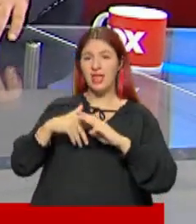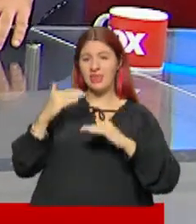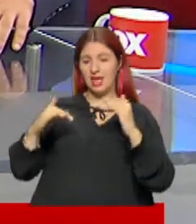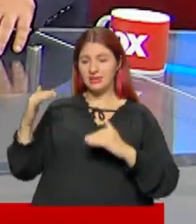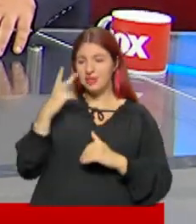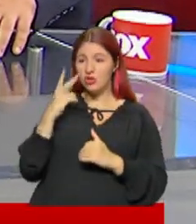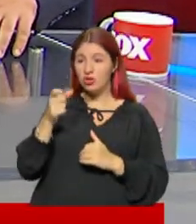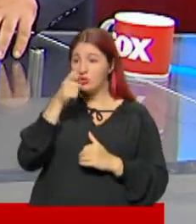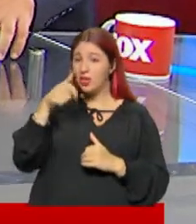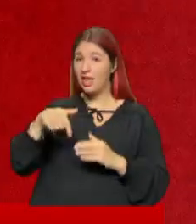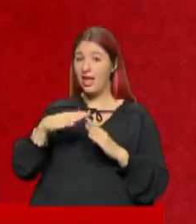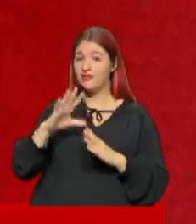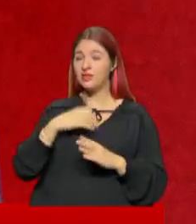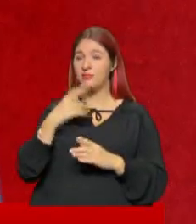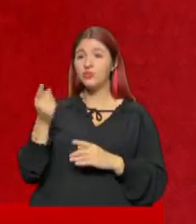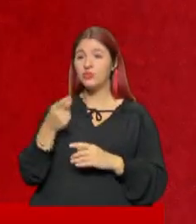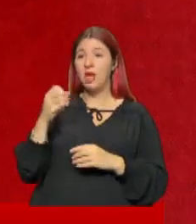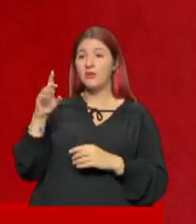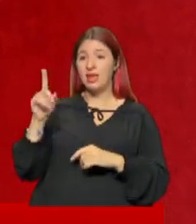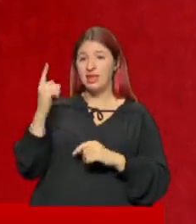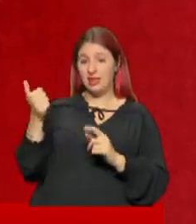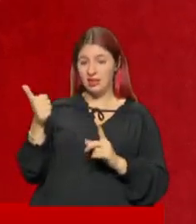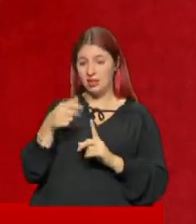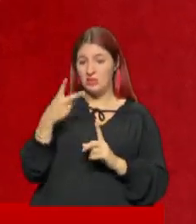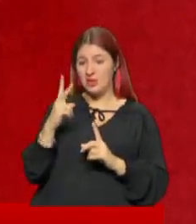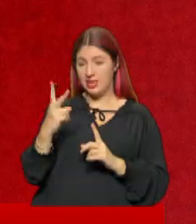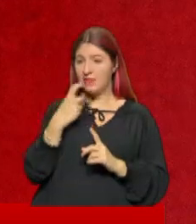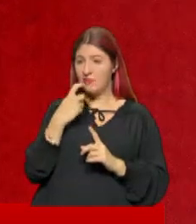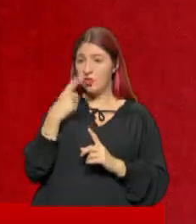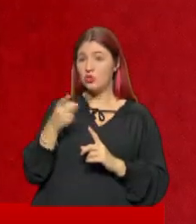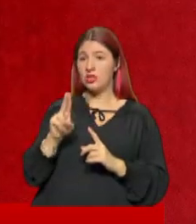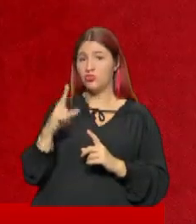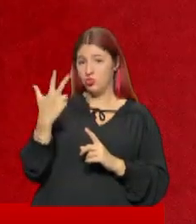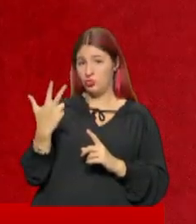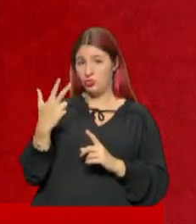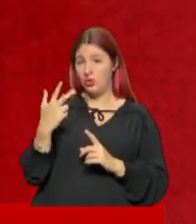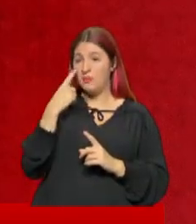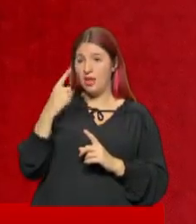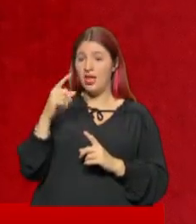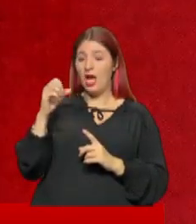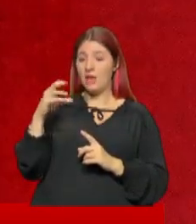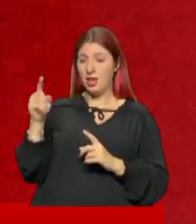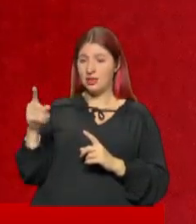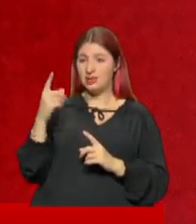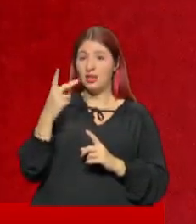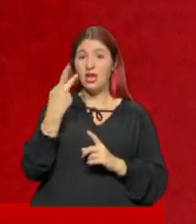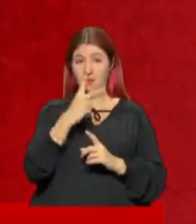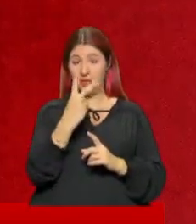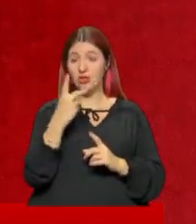göre Türkiye'de ev sahipliği oranı AKP iktidara geldi. 2002'de %73'müş. Bakın AKP iktidara